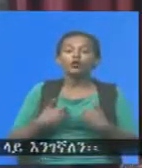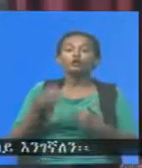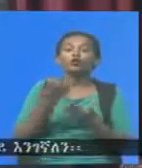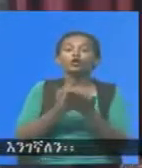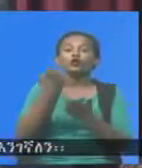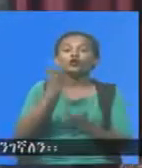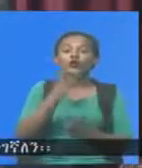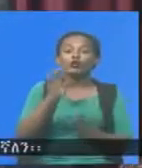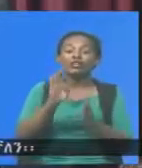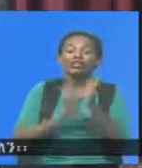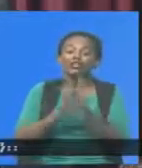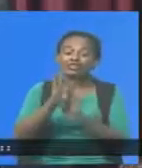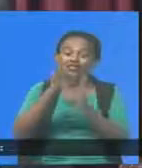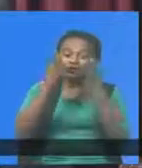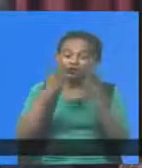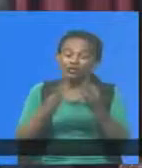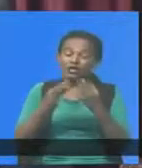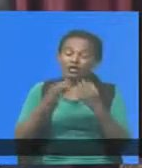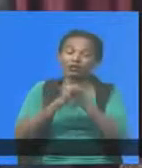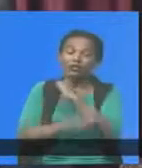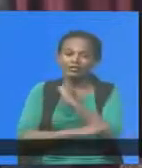ፍላጎት ቤዝ ያደረገ